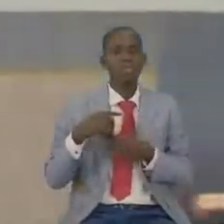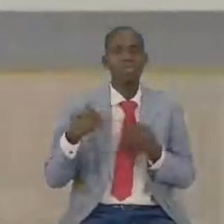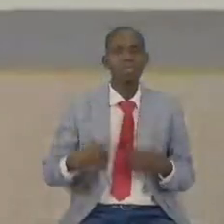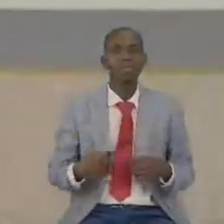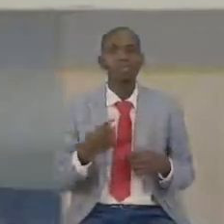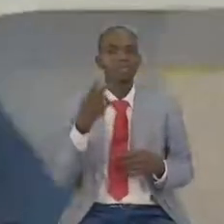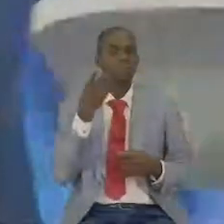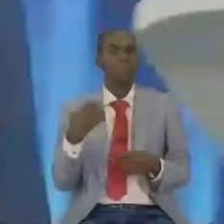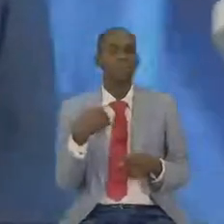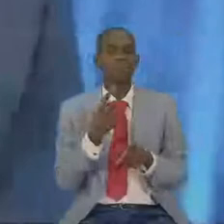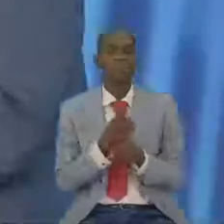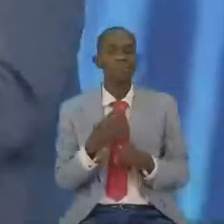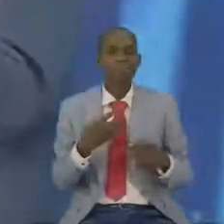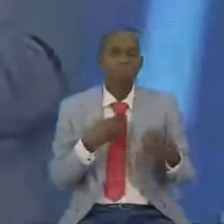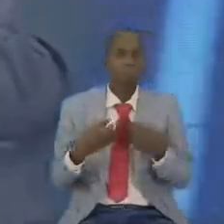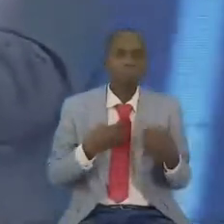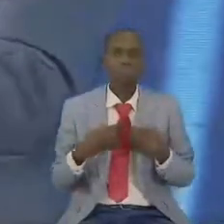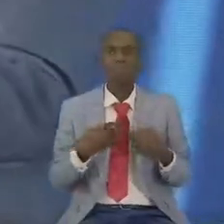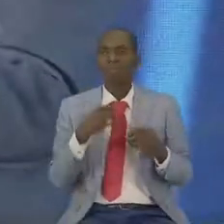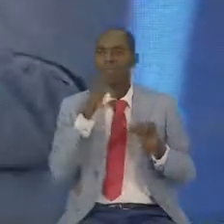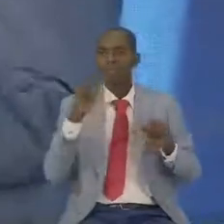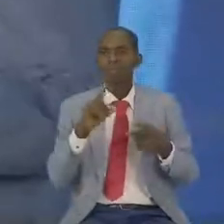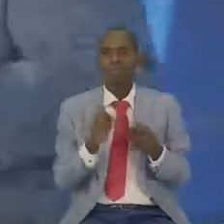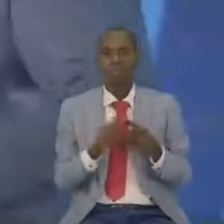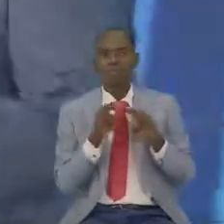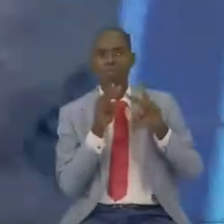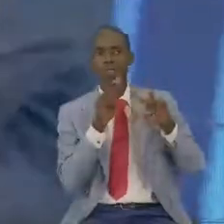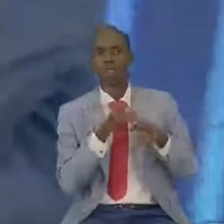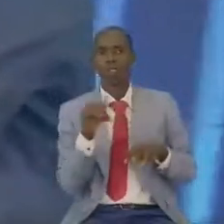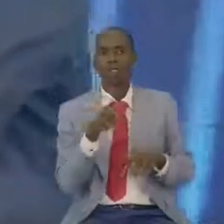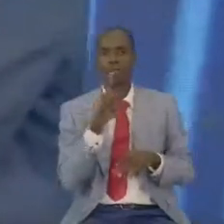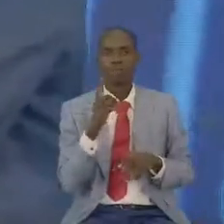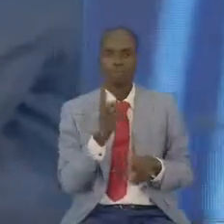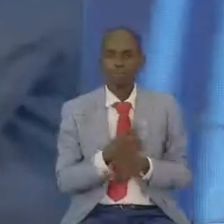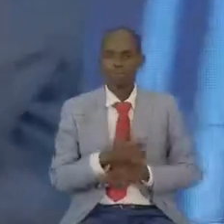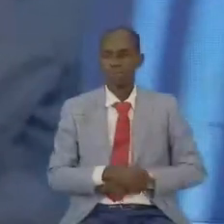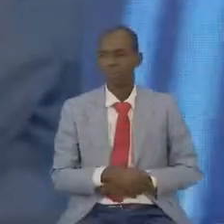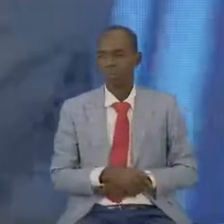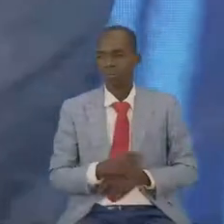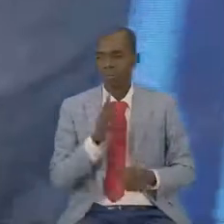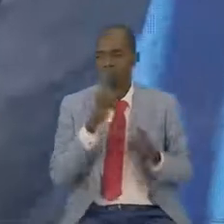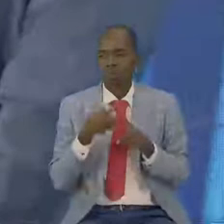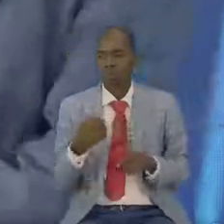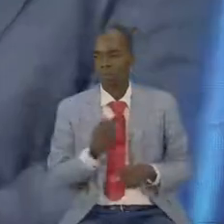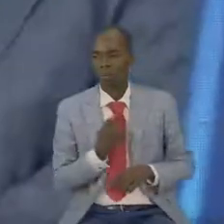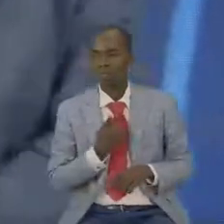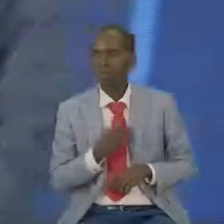Nous murmurons, nous n'arrivons pas à regarder quelqu'un. Nous sommes...